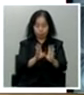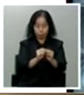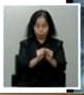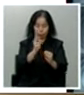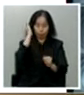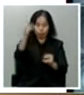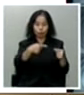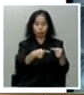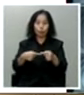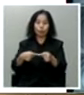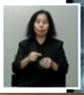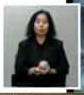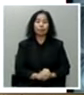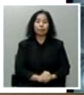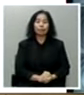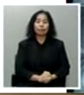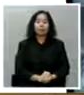ชุมต่อพรุ่งนี้ครับ